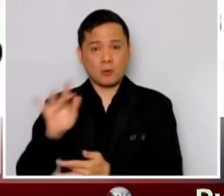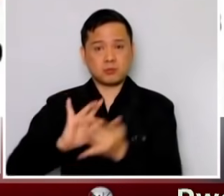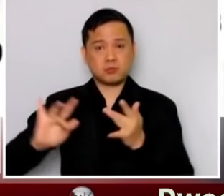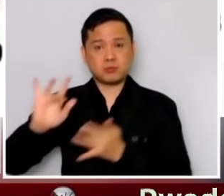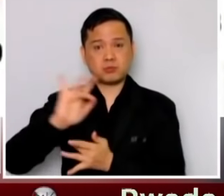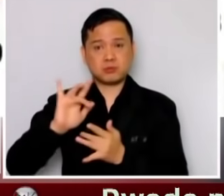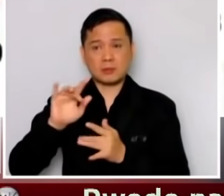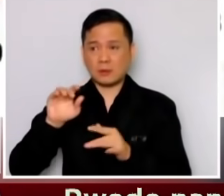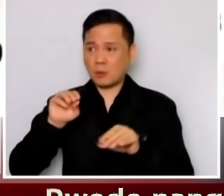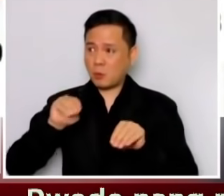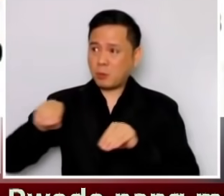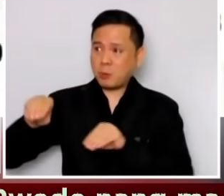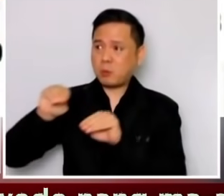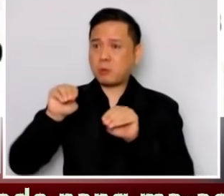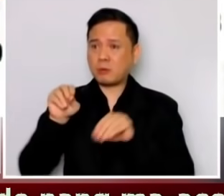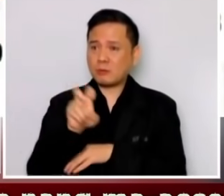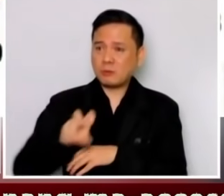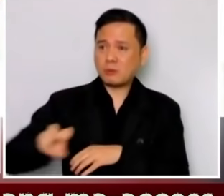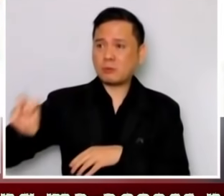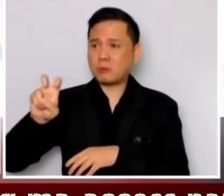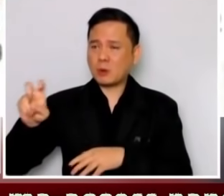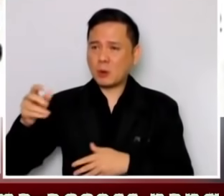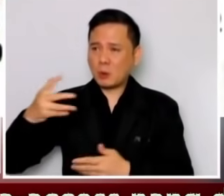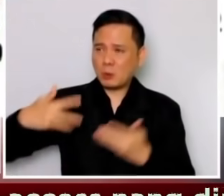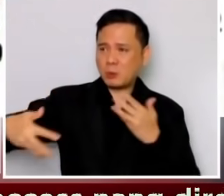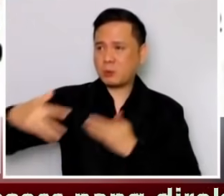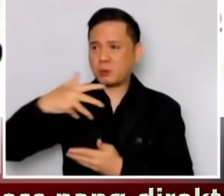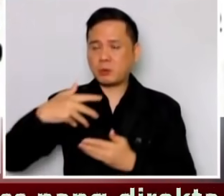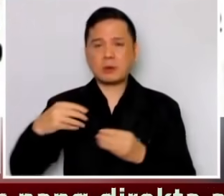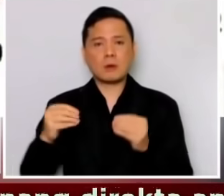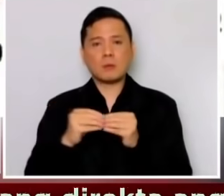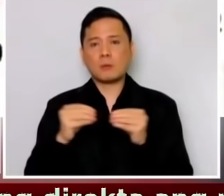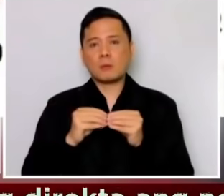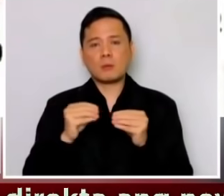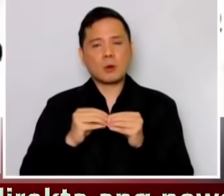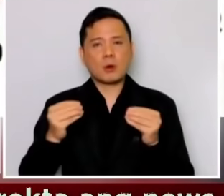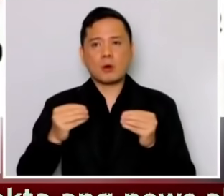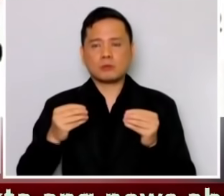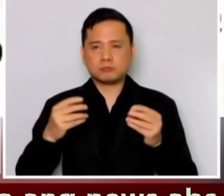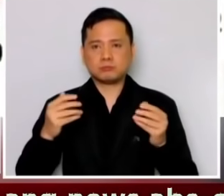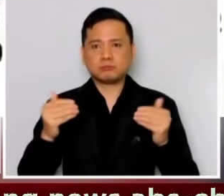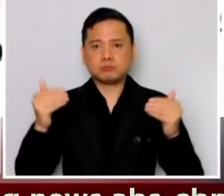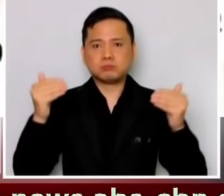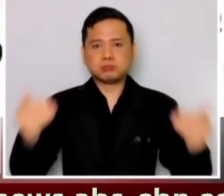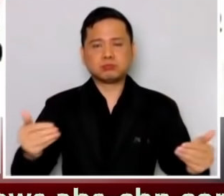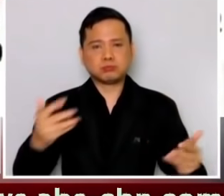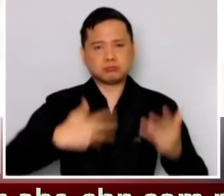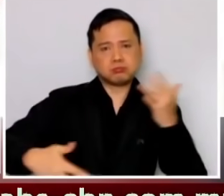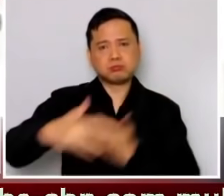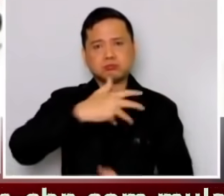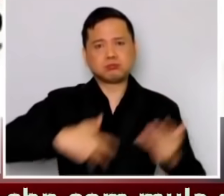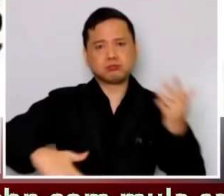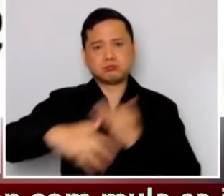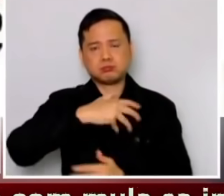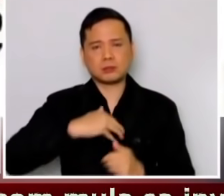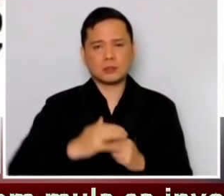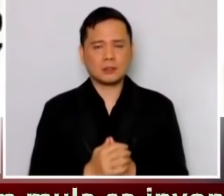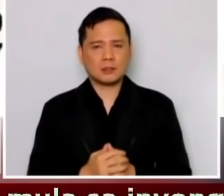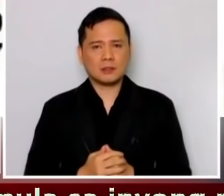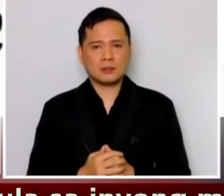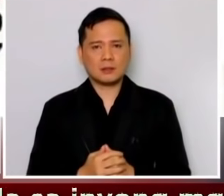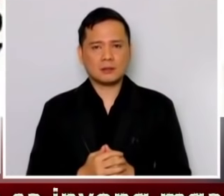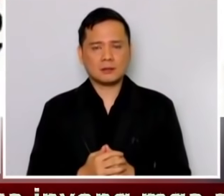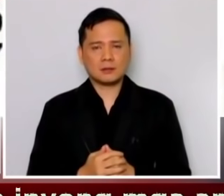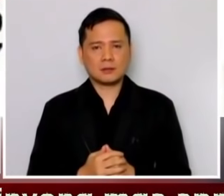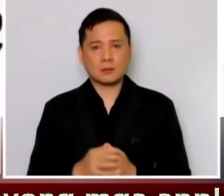naman ngayong kapaskuhan. Alam natin yan, no? At meron nagmamadyang o banta ng